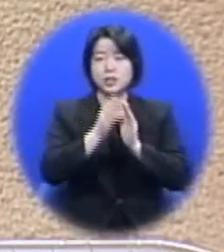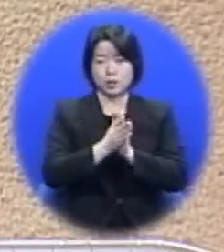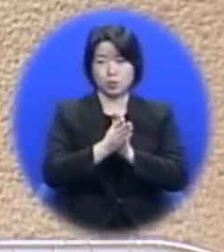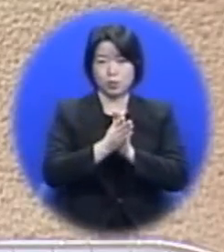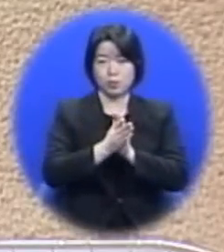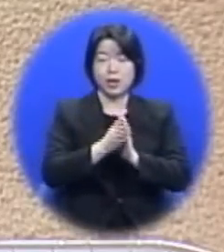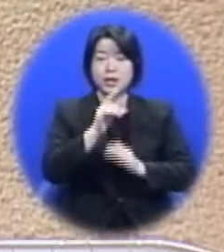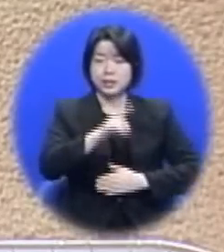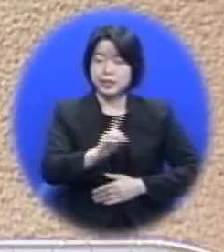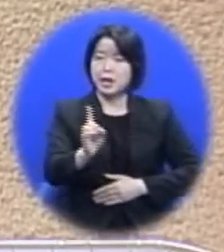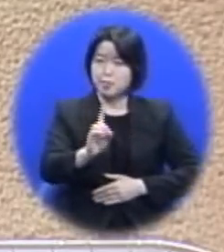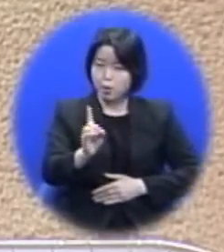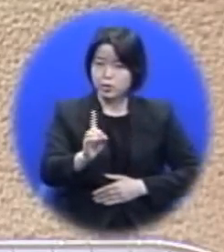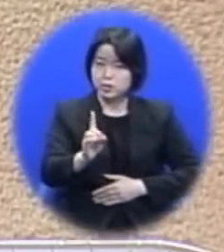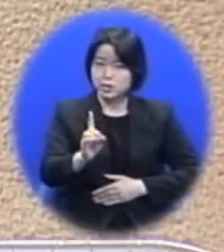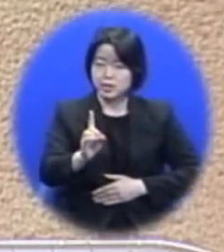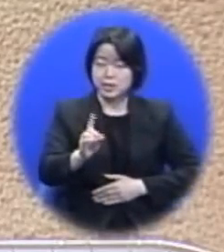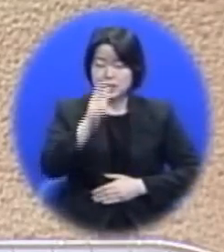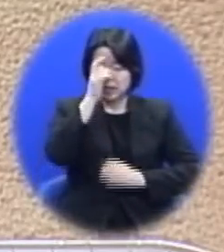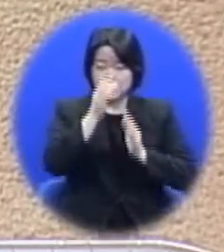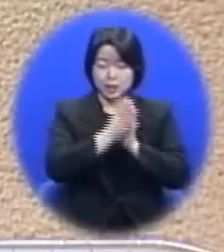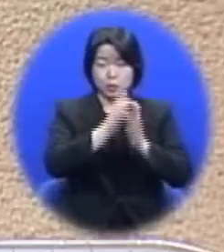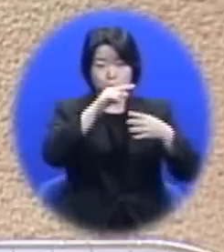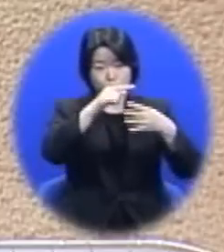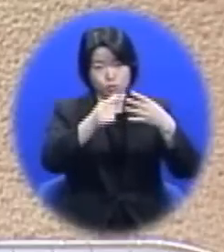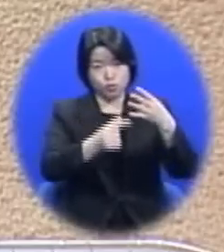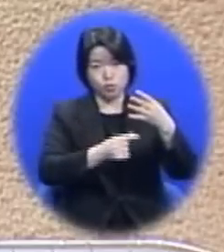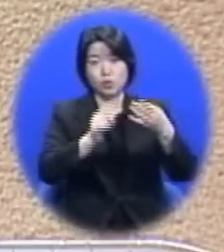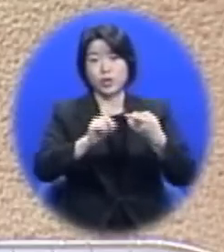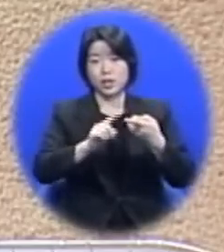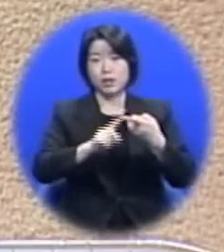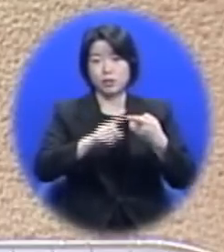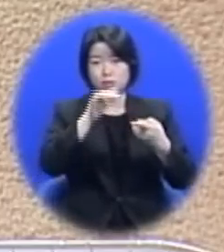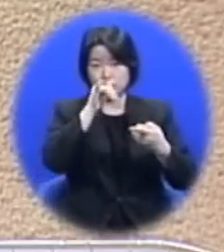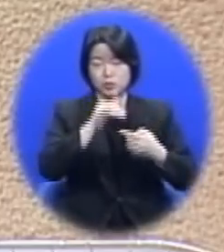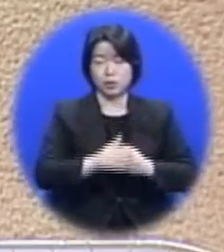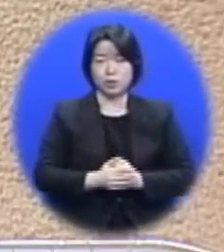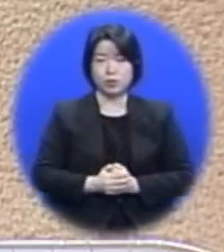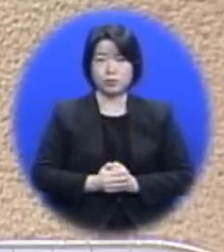그게 무엇이어야 하는 것입니다. 기도의 순서에 대한 것입니다.